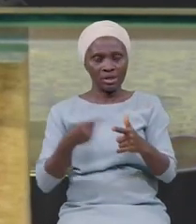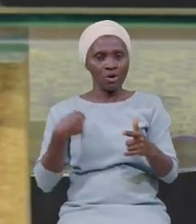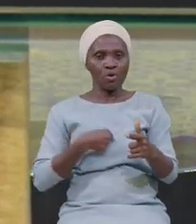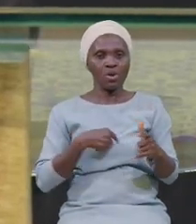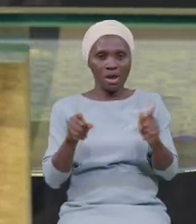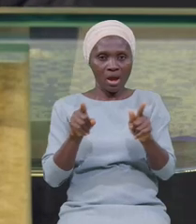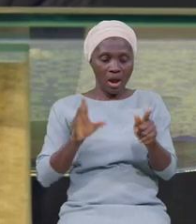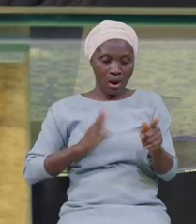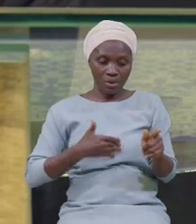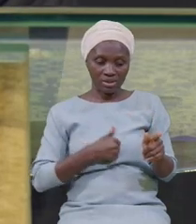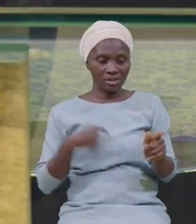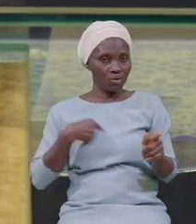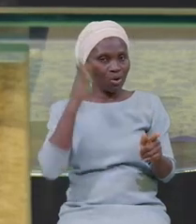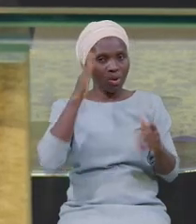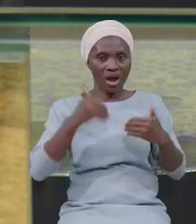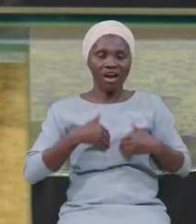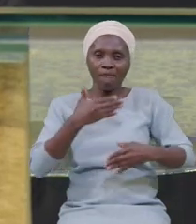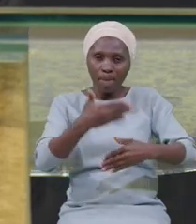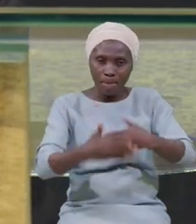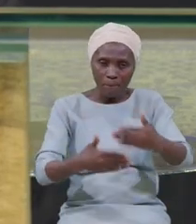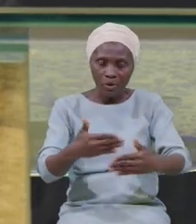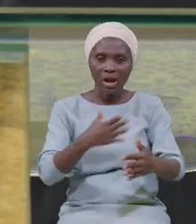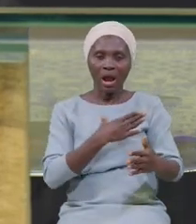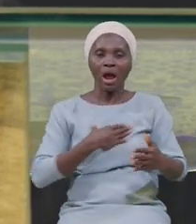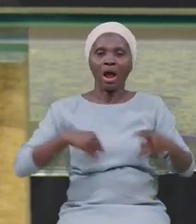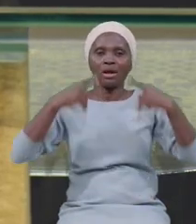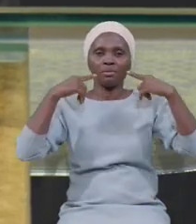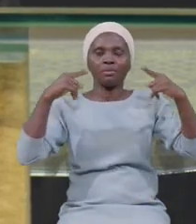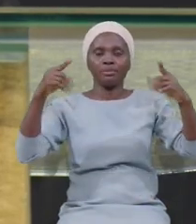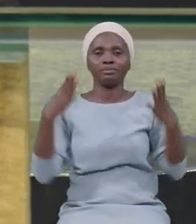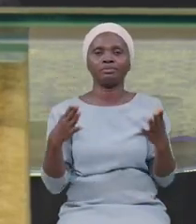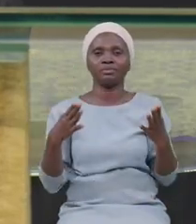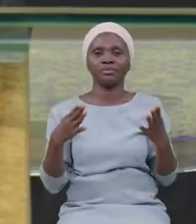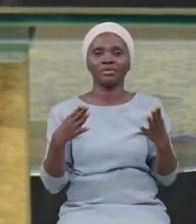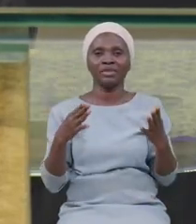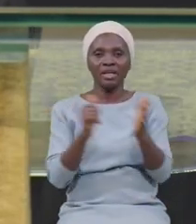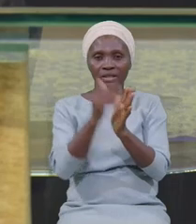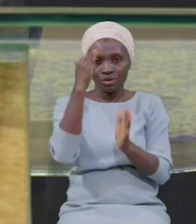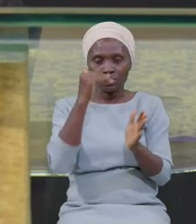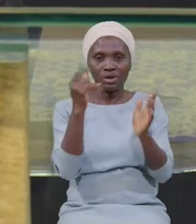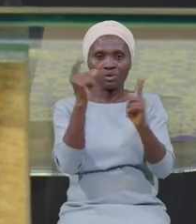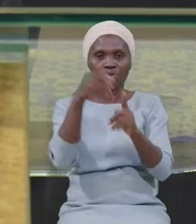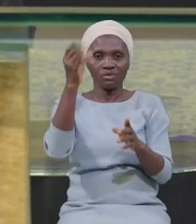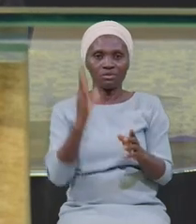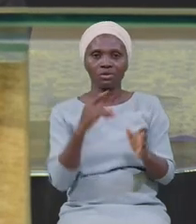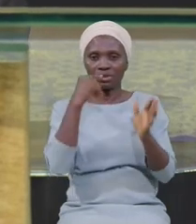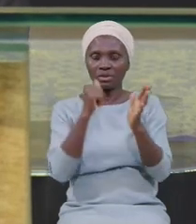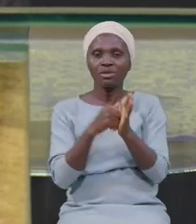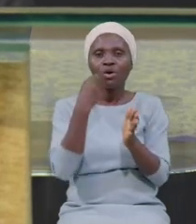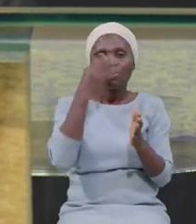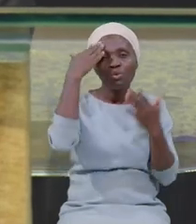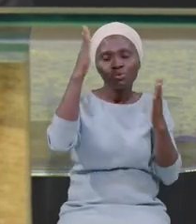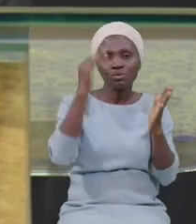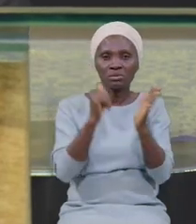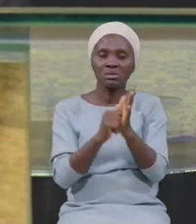et la prospérité. Vous aurez la prospérité. Et c'est dit que qui sait s'il ne reviendra pas et ne